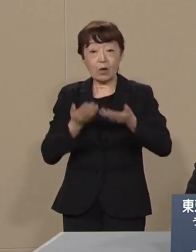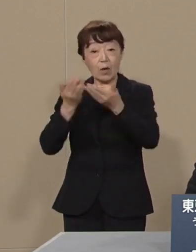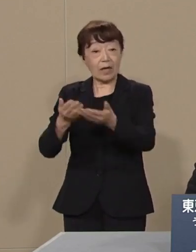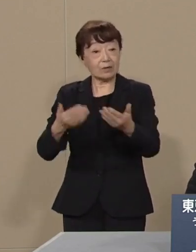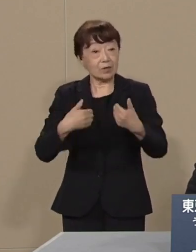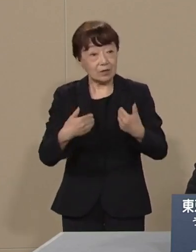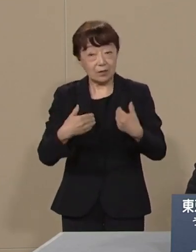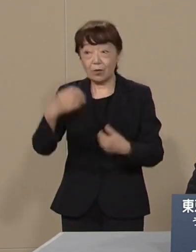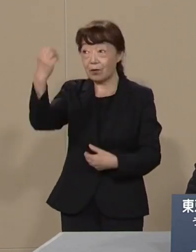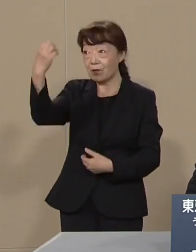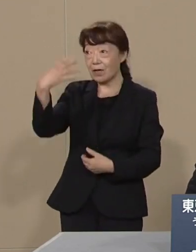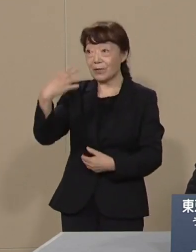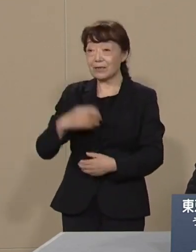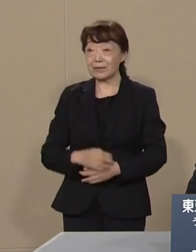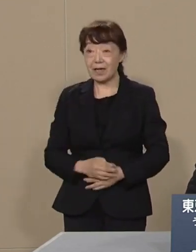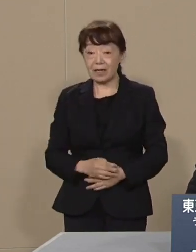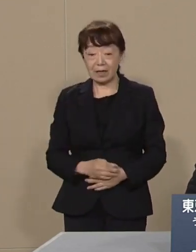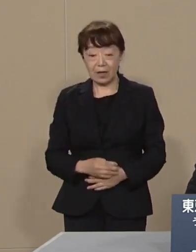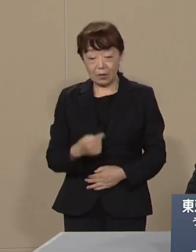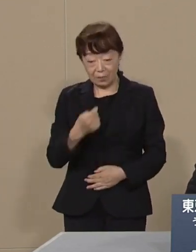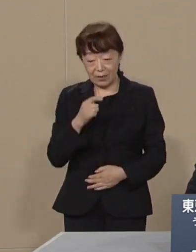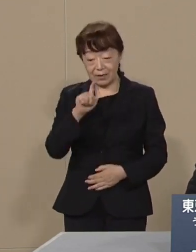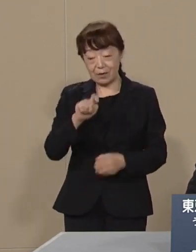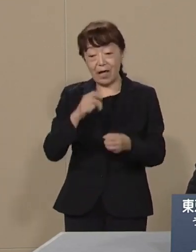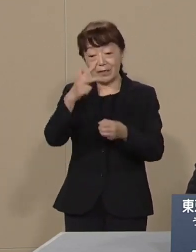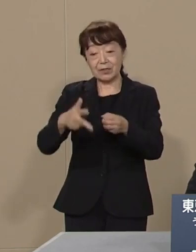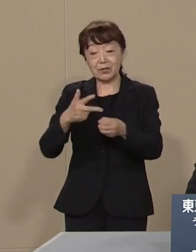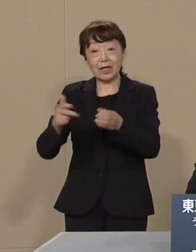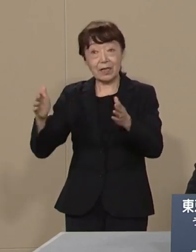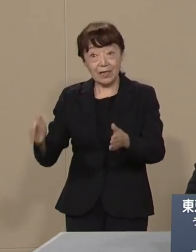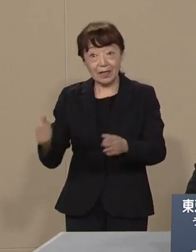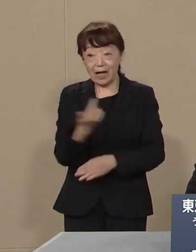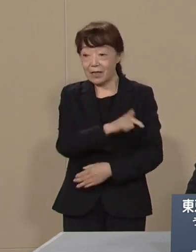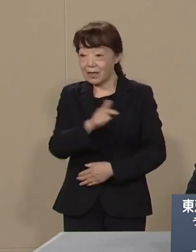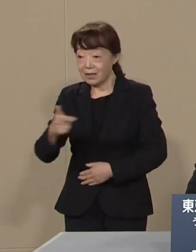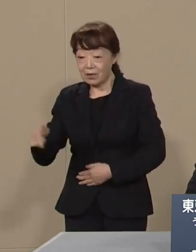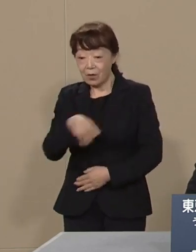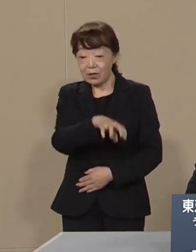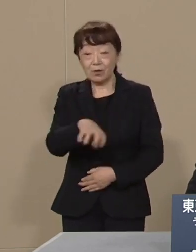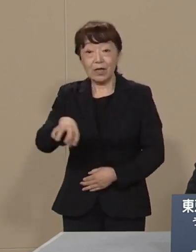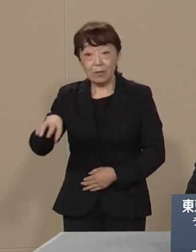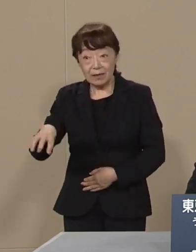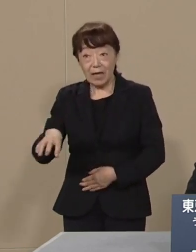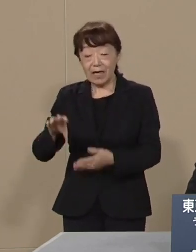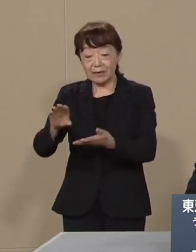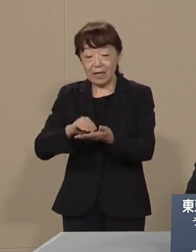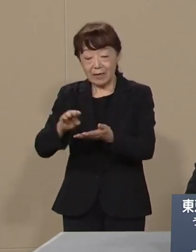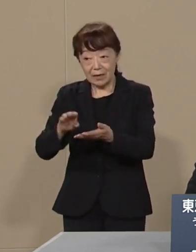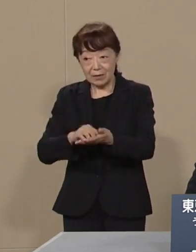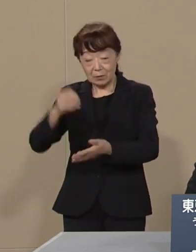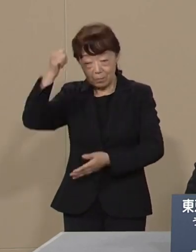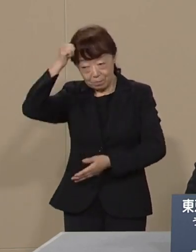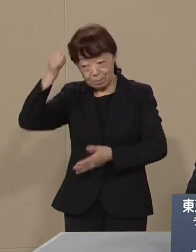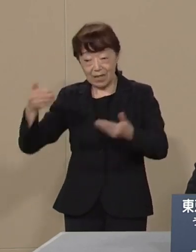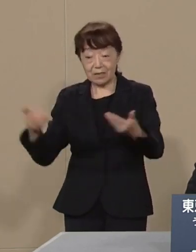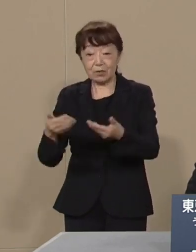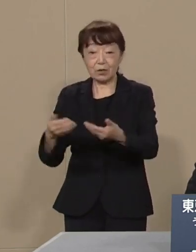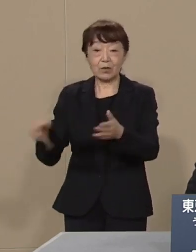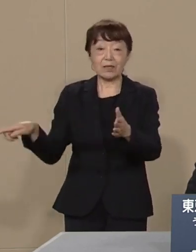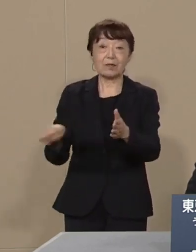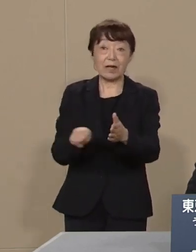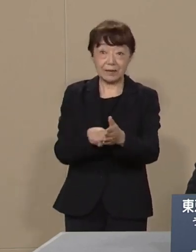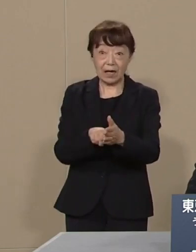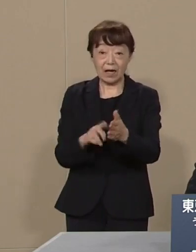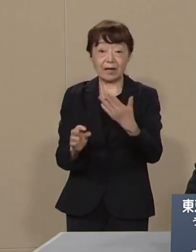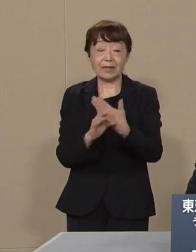この17年間多様な言論空間を作るためにずっとそういうことをやってきました東京都都庁